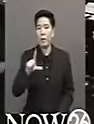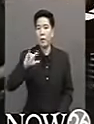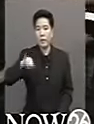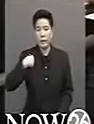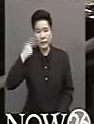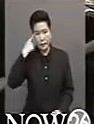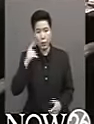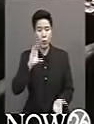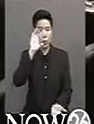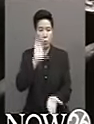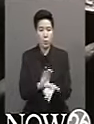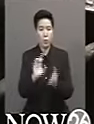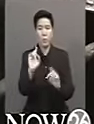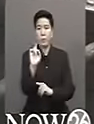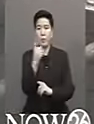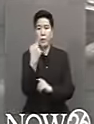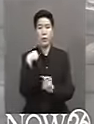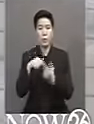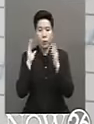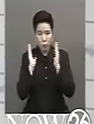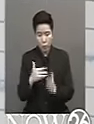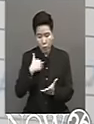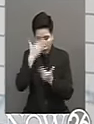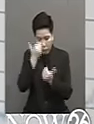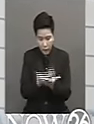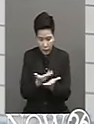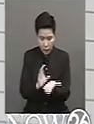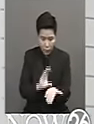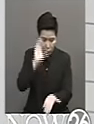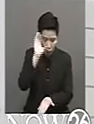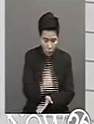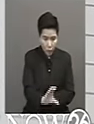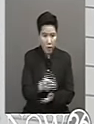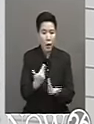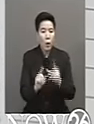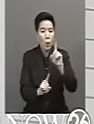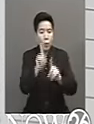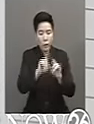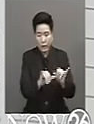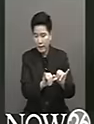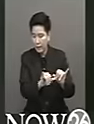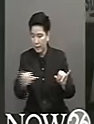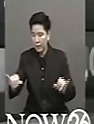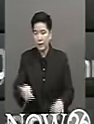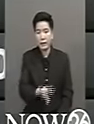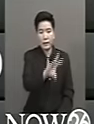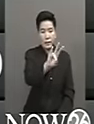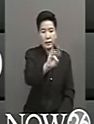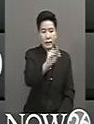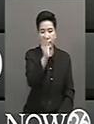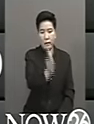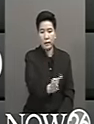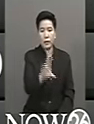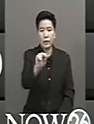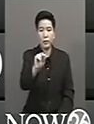โอกาสเปิดตัวกองทุนใหม่สำหรับนักลงทุนเป็นกองทุนเปิดอบดีหุ้นระยะยาว70:30